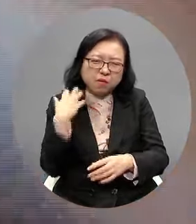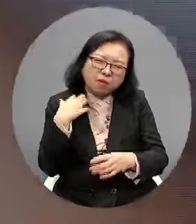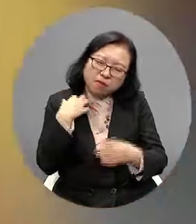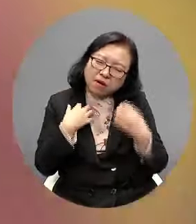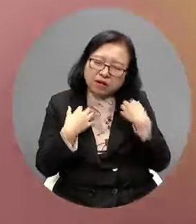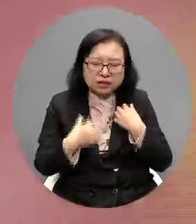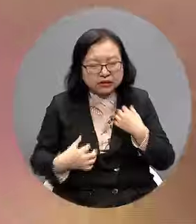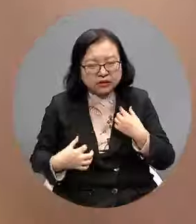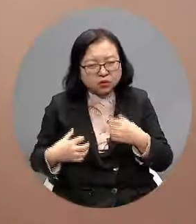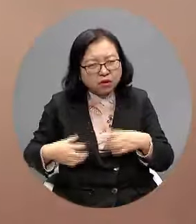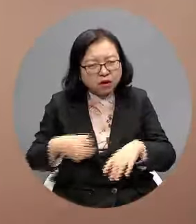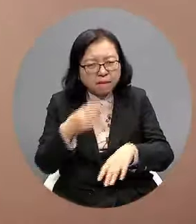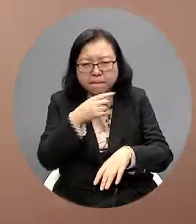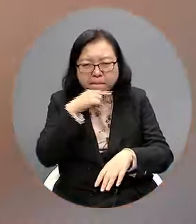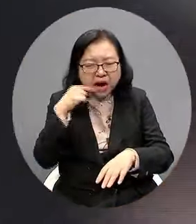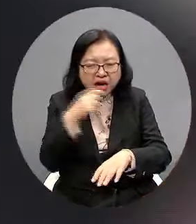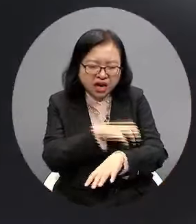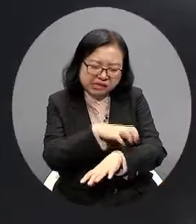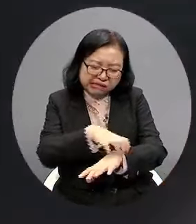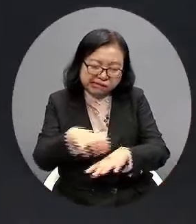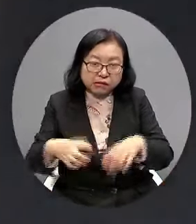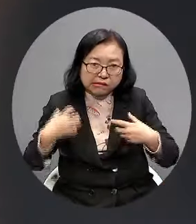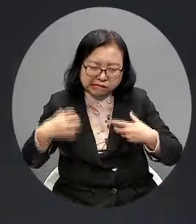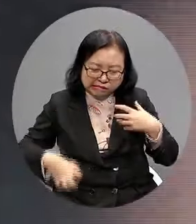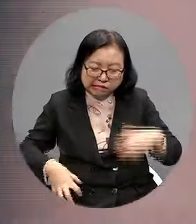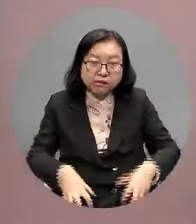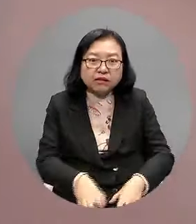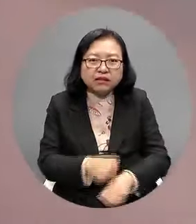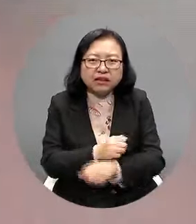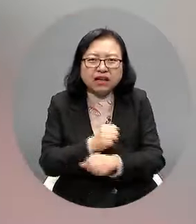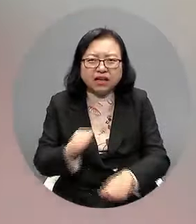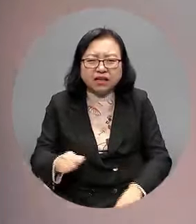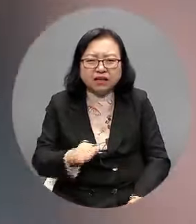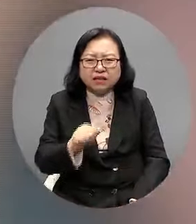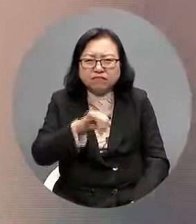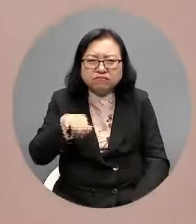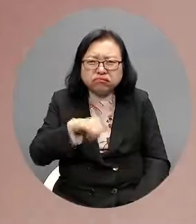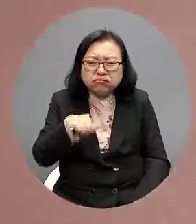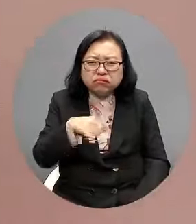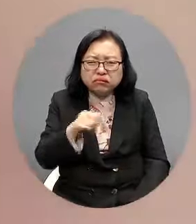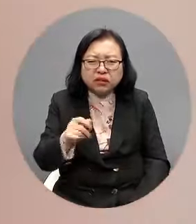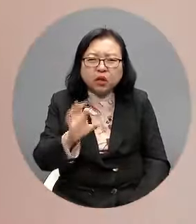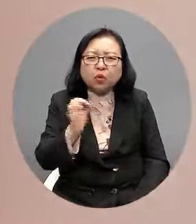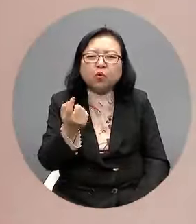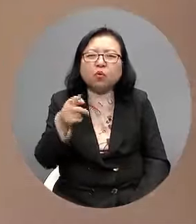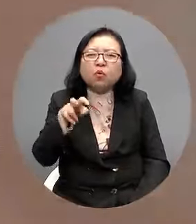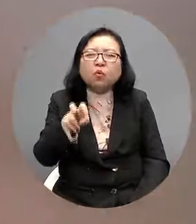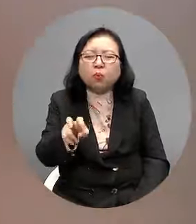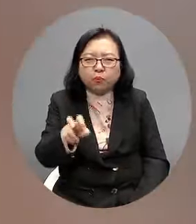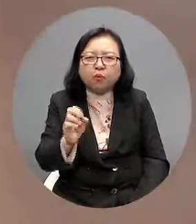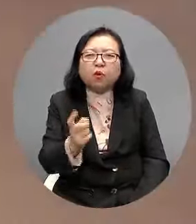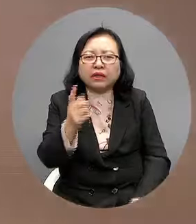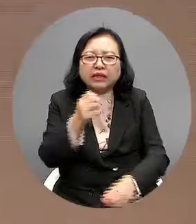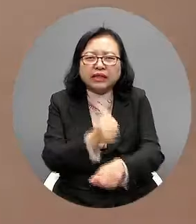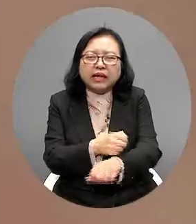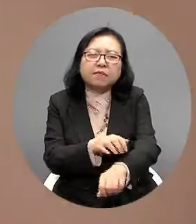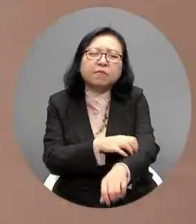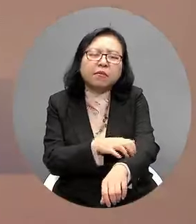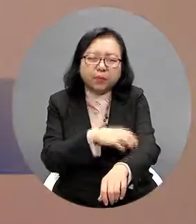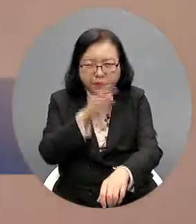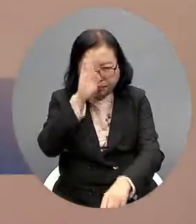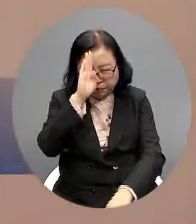겨드랑이와 등 다리까지 뒤덮었습니다 기생충인 옴 진드기가 피부를 파고들어 발생하는 피부병입니다